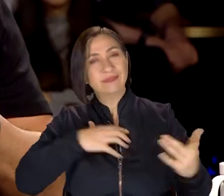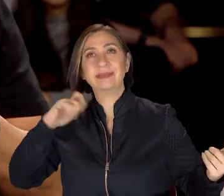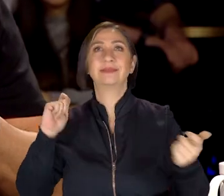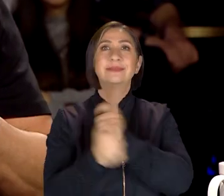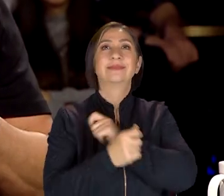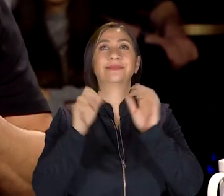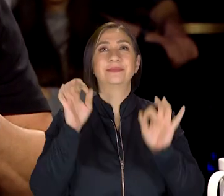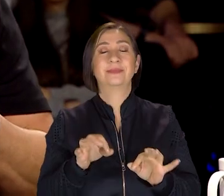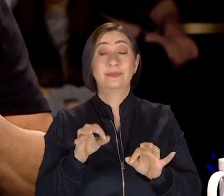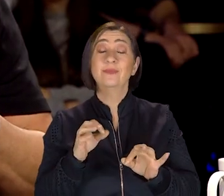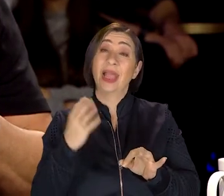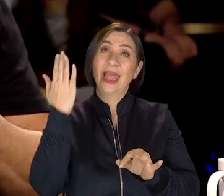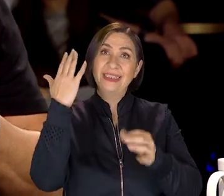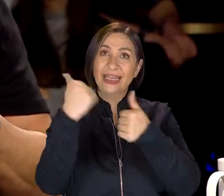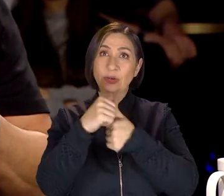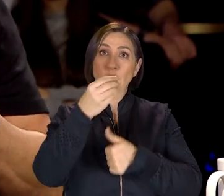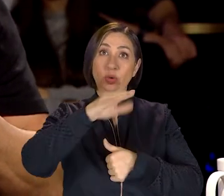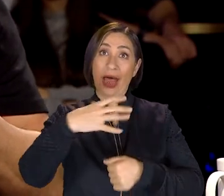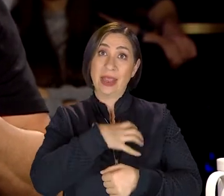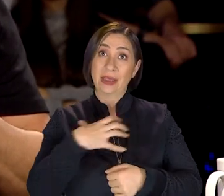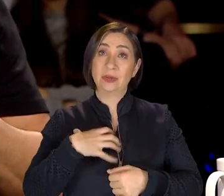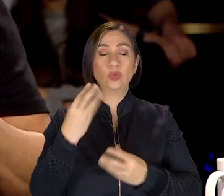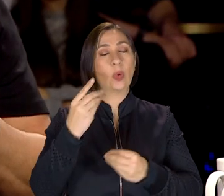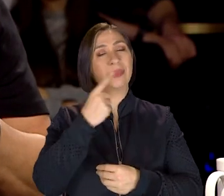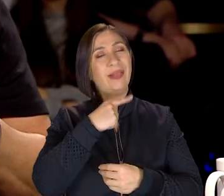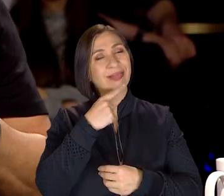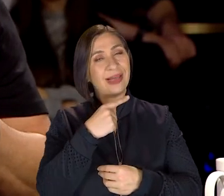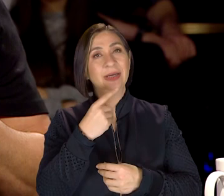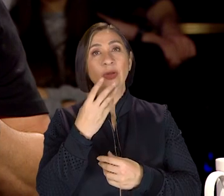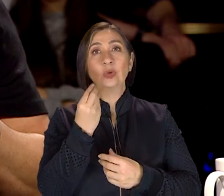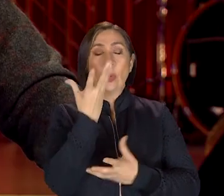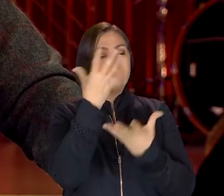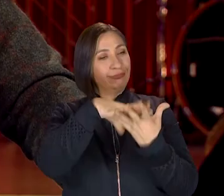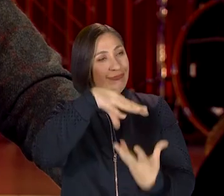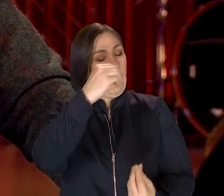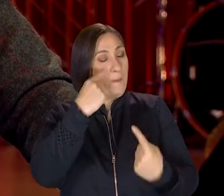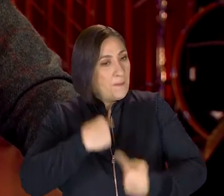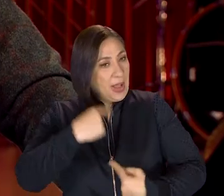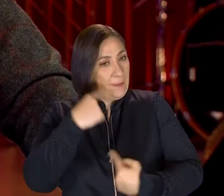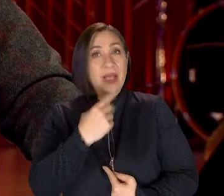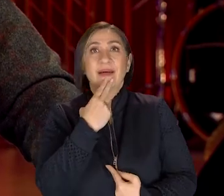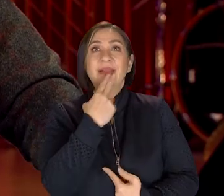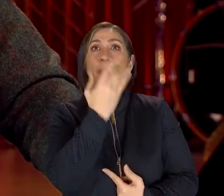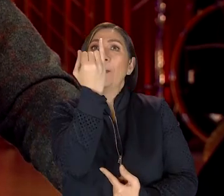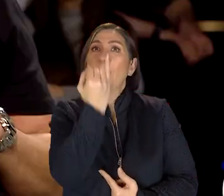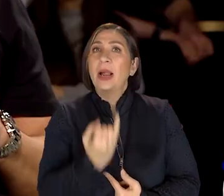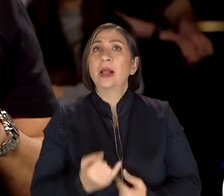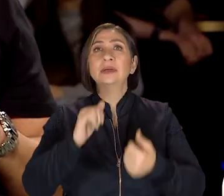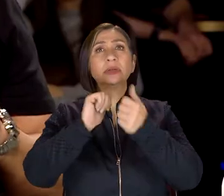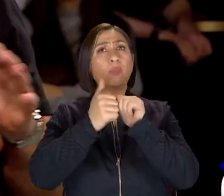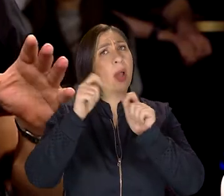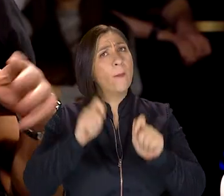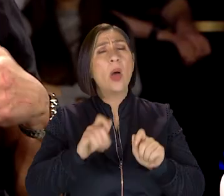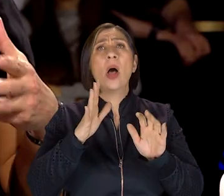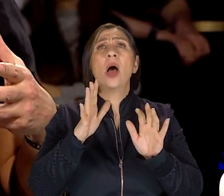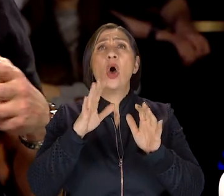kadar o da eski eşin çocukların annesi ne kadar hoş ve bakımlı bir hanımdır evet, ve inceciktir. Peki, tabii sporunu ne, yapar